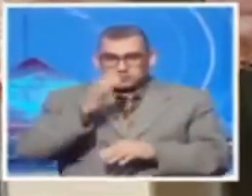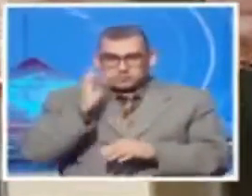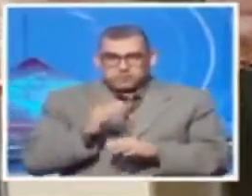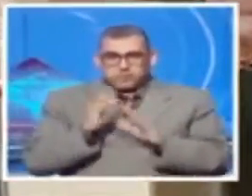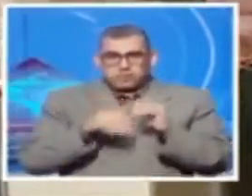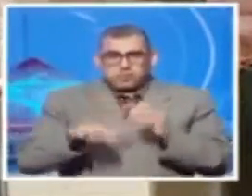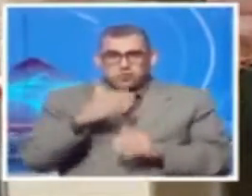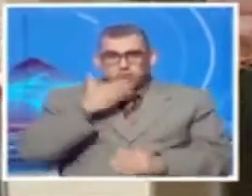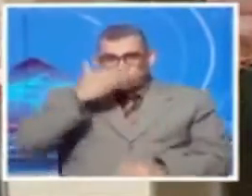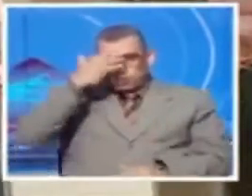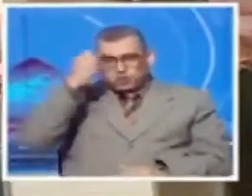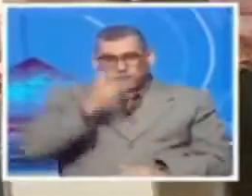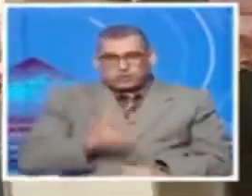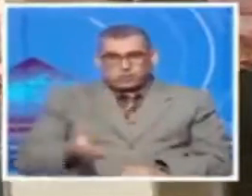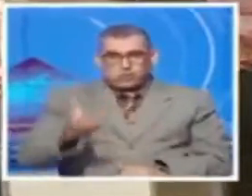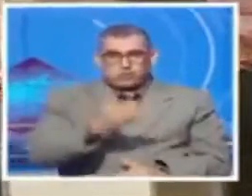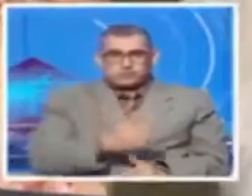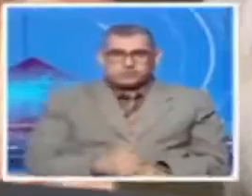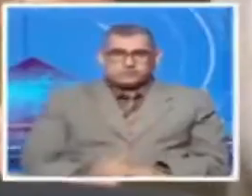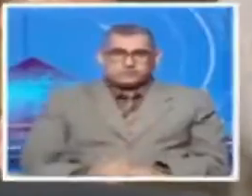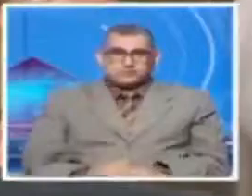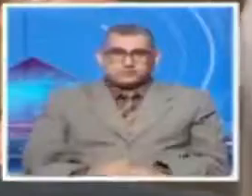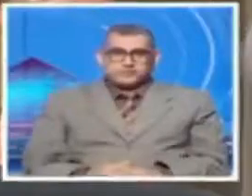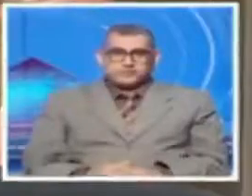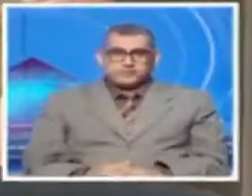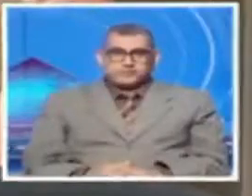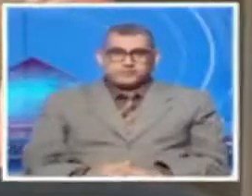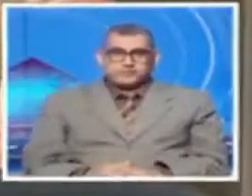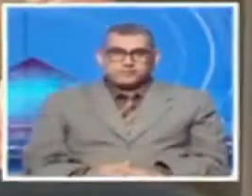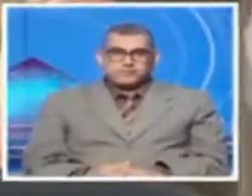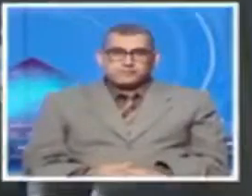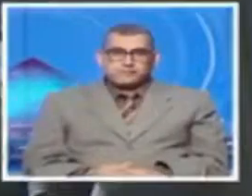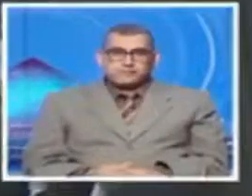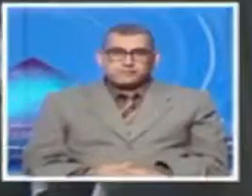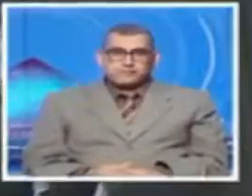كل عام انتم بخير. ساره متولي، التلفزيون المصري.